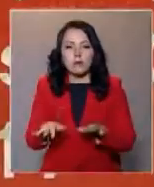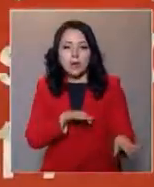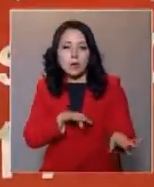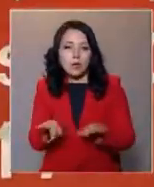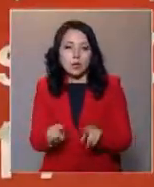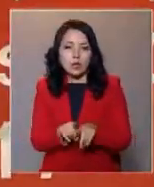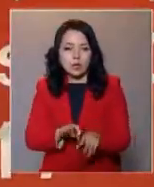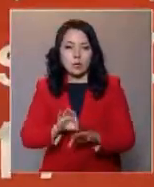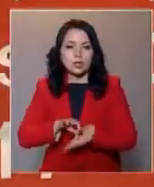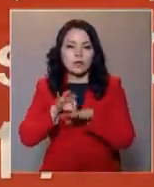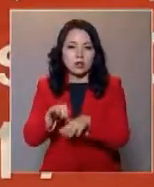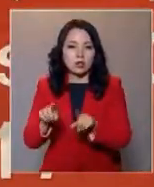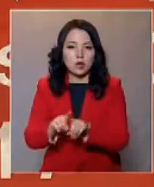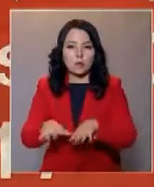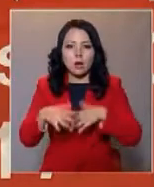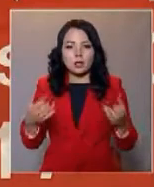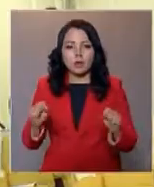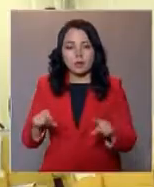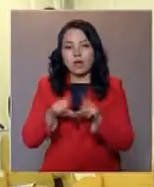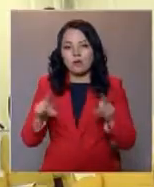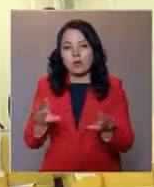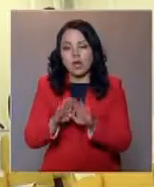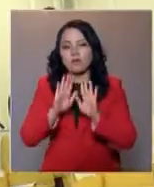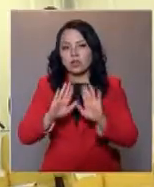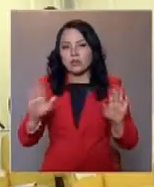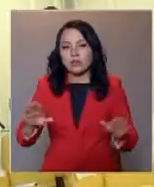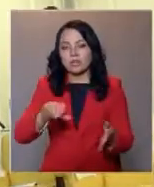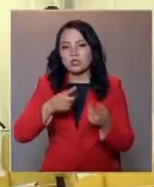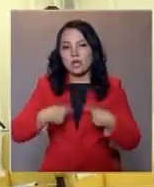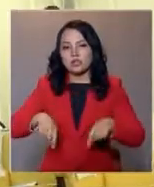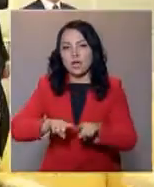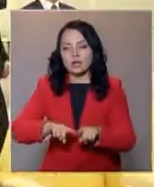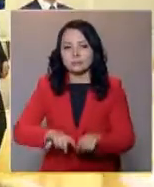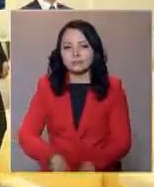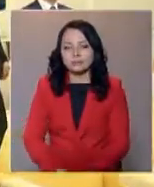мероприятий, будет отведен большой павильон в выставочном зале.